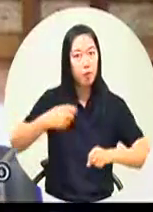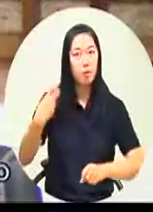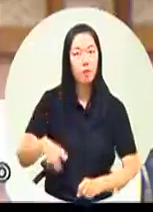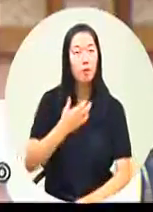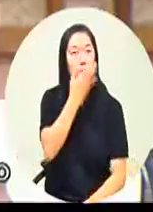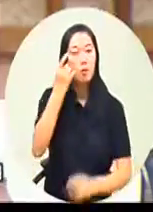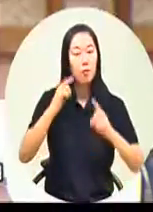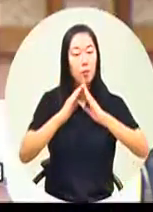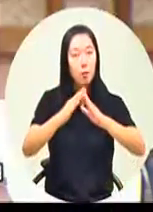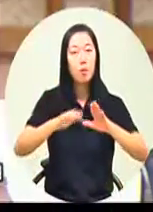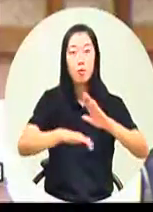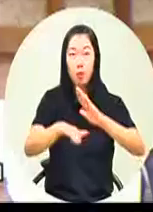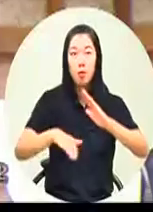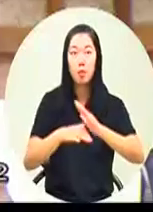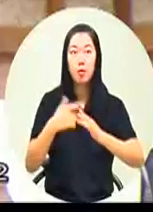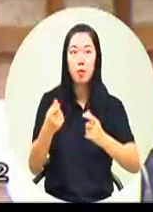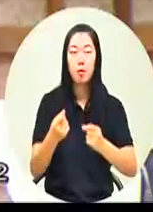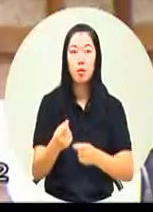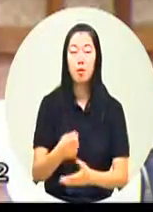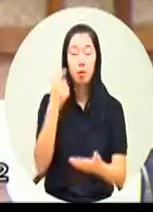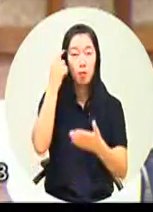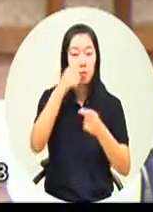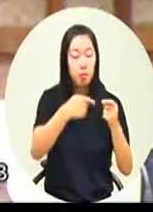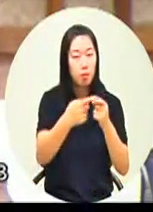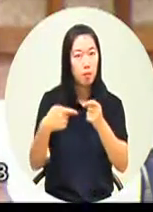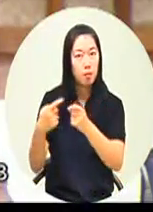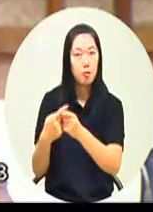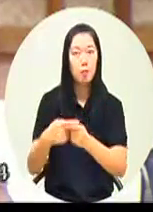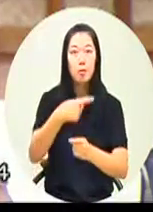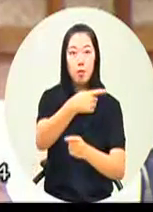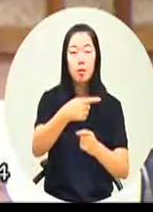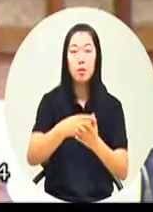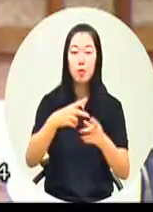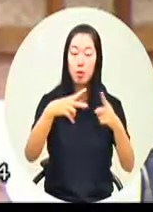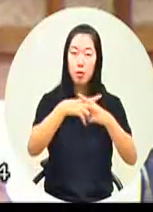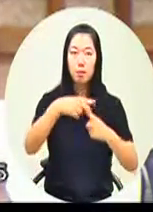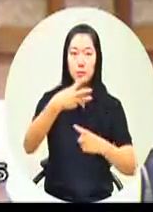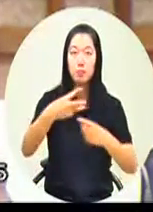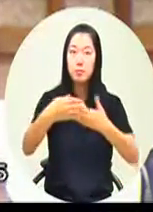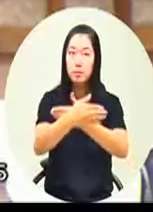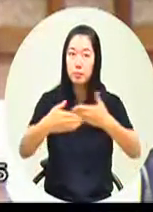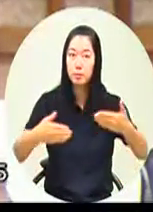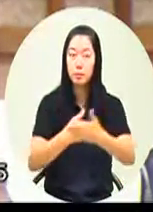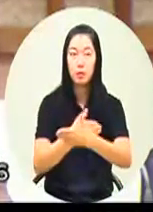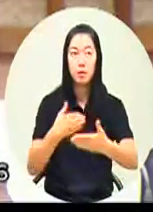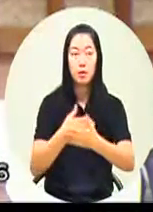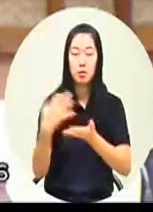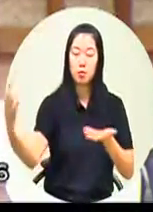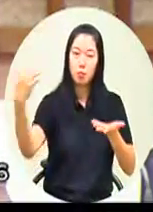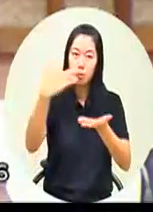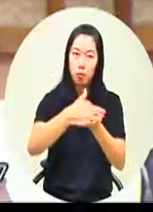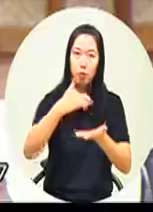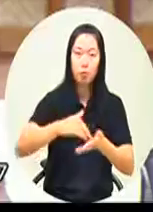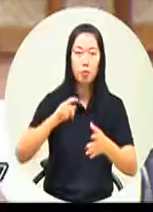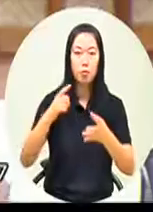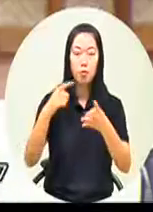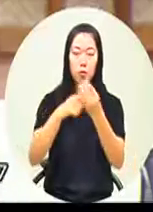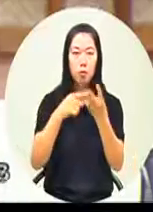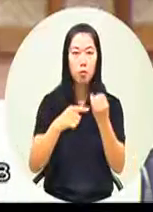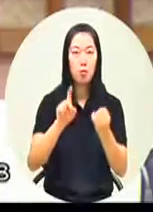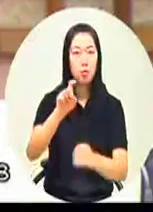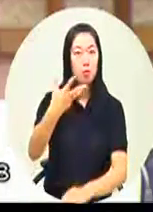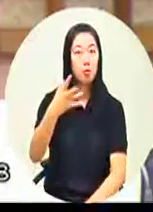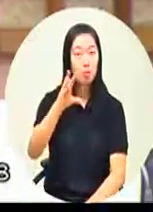有小三通入境我们高入境我们台湾哦，入境金门的哈，有180,000的人次了哈，180,000的